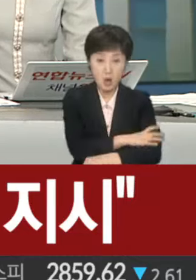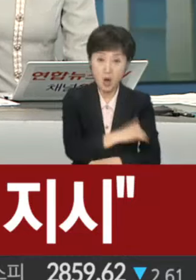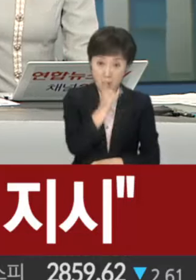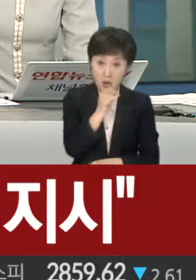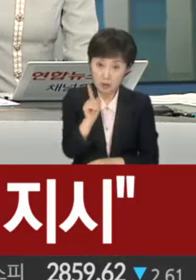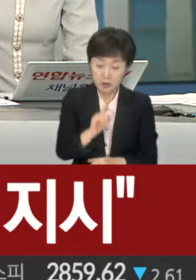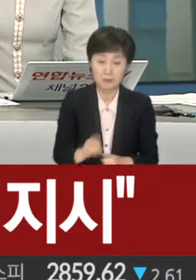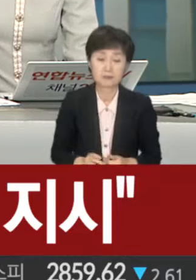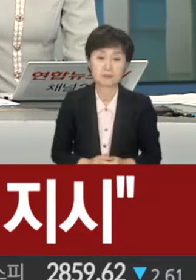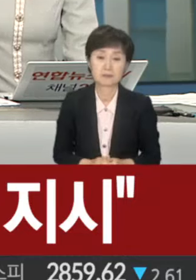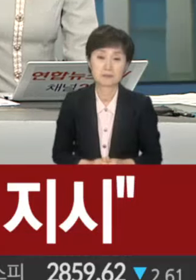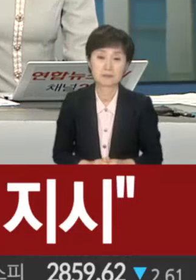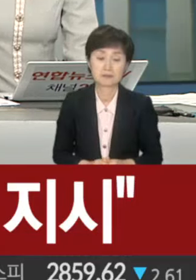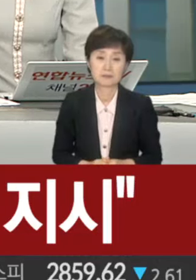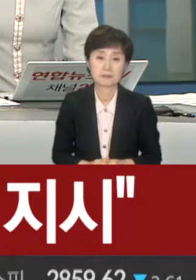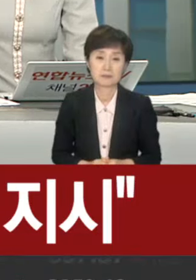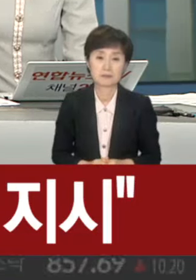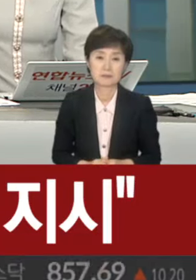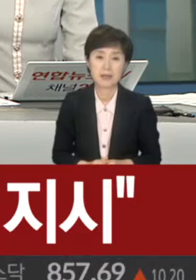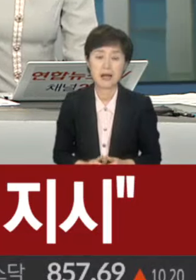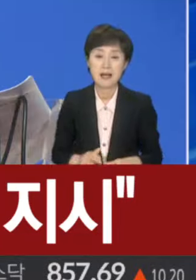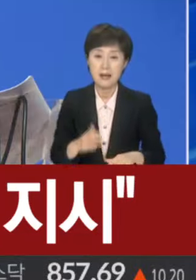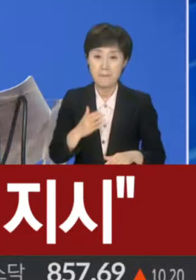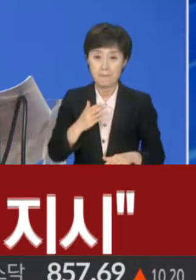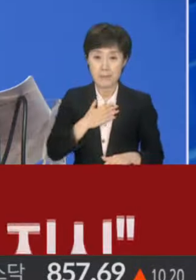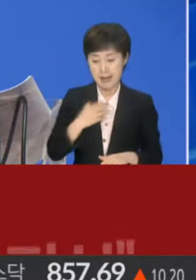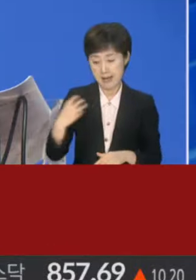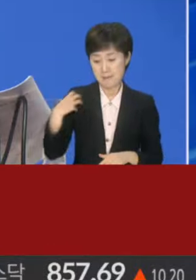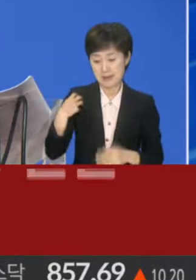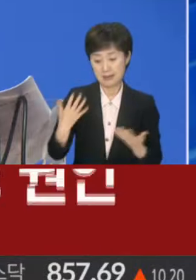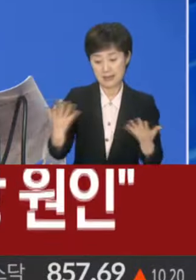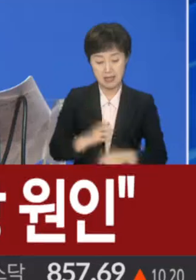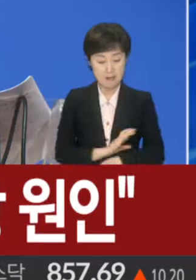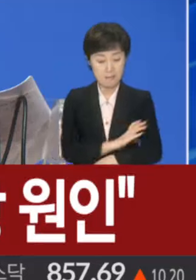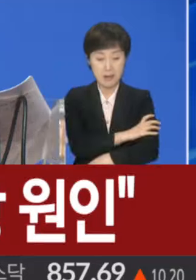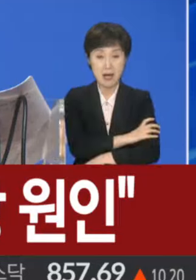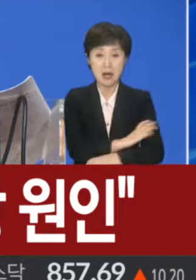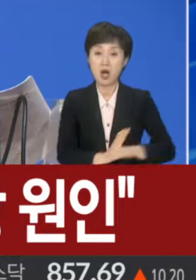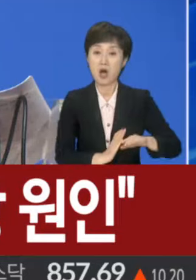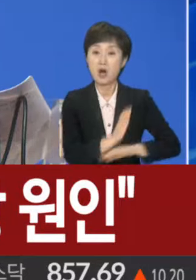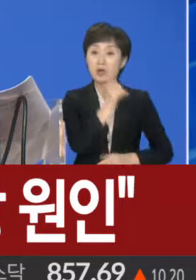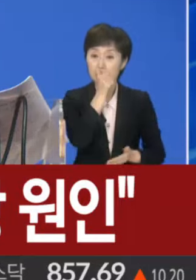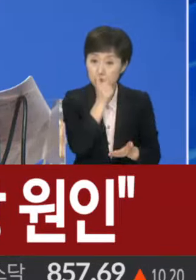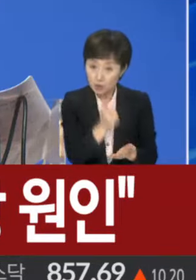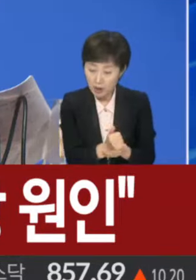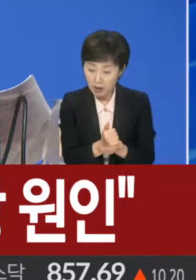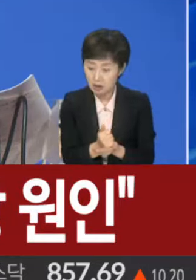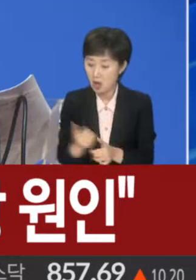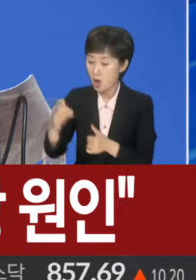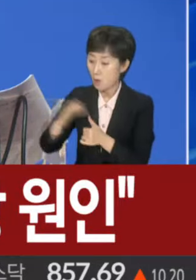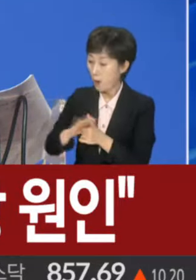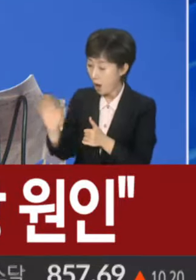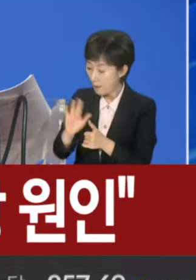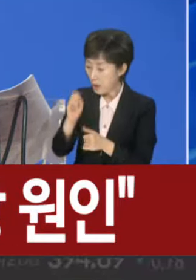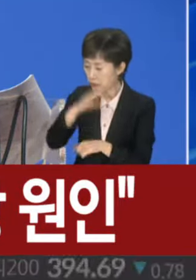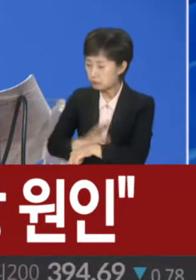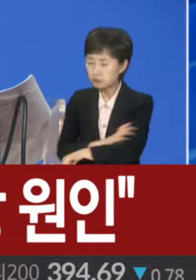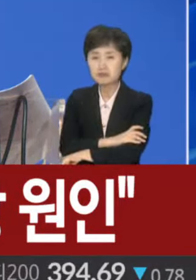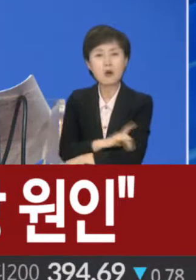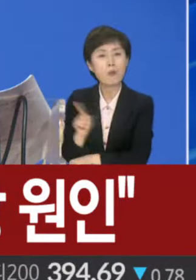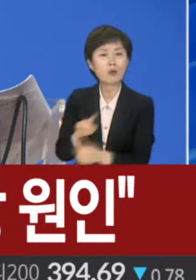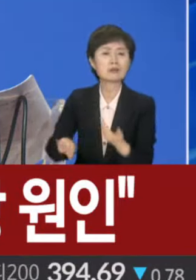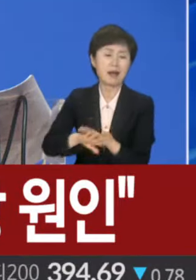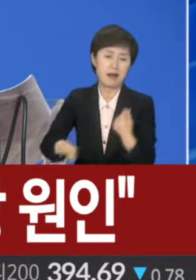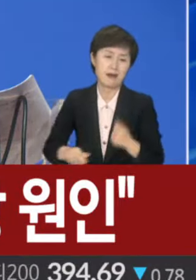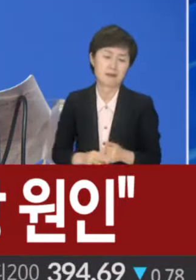거죠? 그렇죠. 이게 직권남용죄라는 것은요. 결국에는 내가 가지고 있는 직권을 과도하게 행사했을 그렇죠. 때 성립을 하는 범죄잖아요.